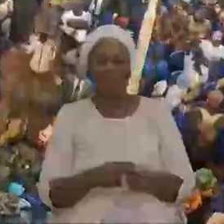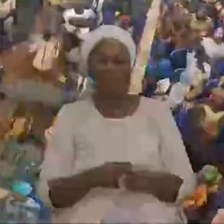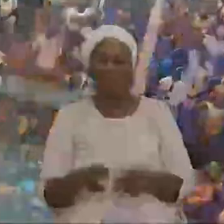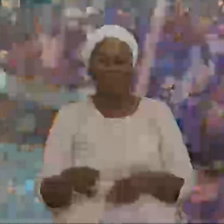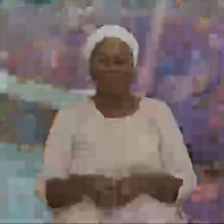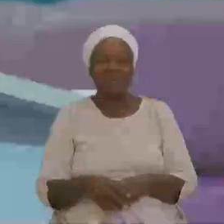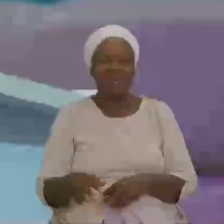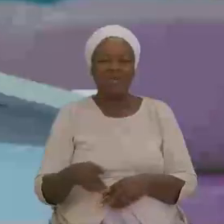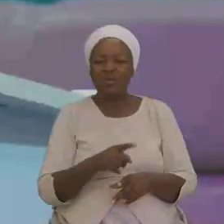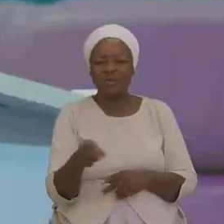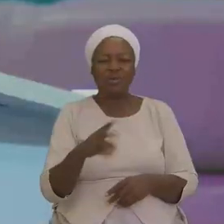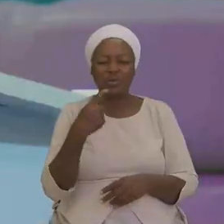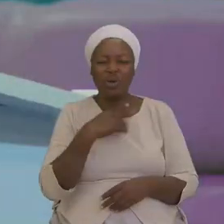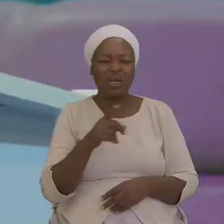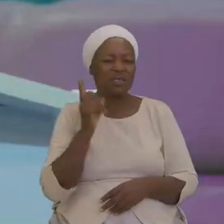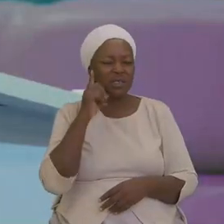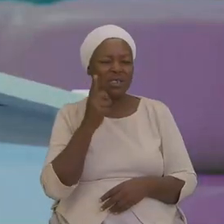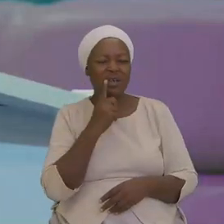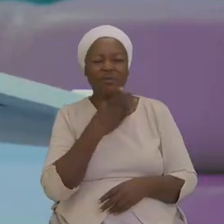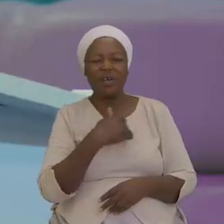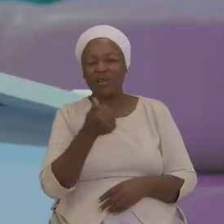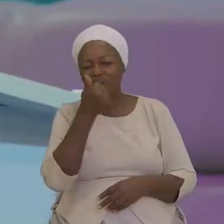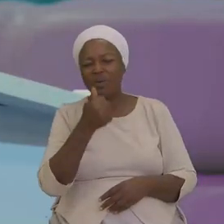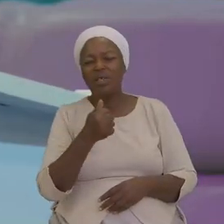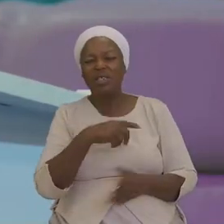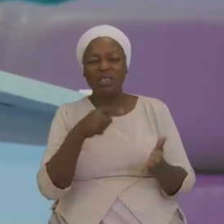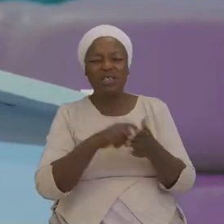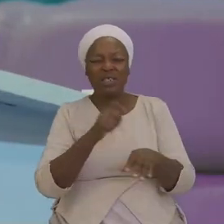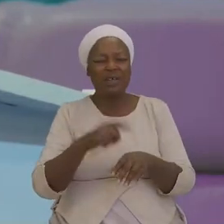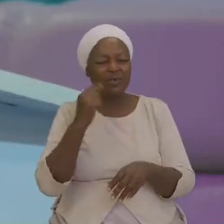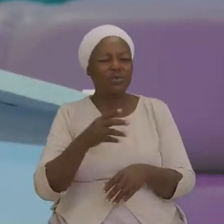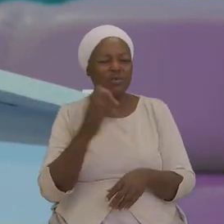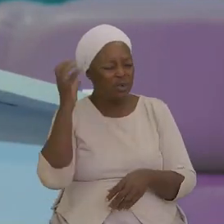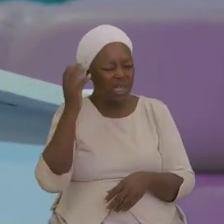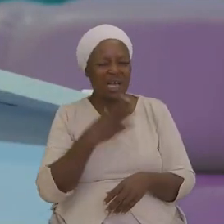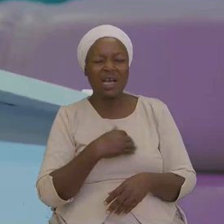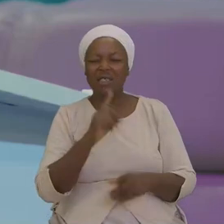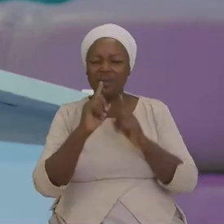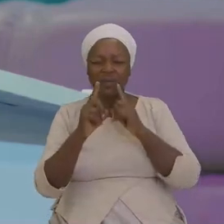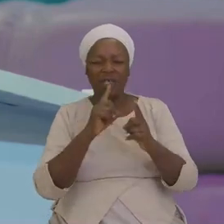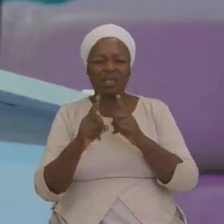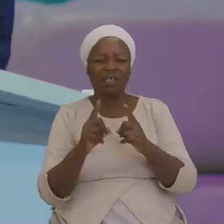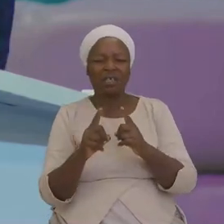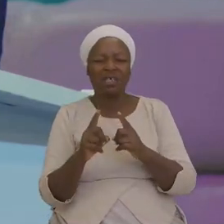Que ceux qui sont sourds et muets, voici le mal qu'ils entendent et qu'ils parlent.